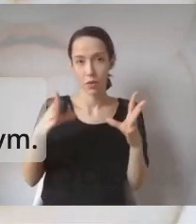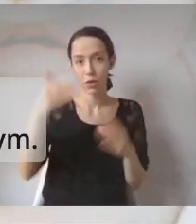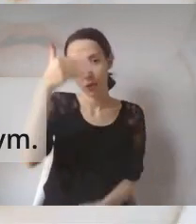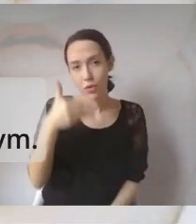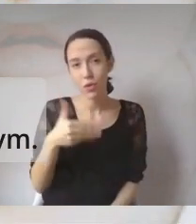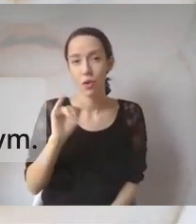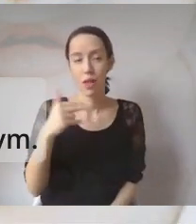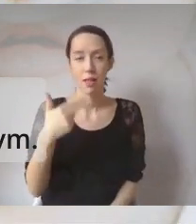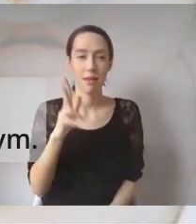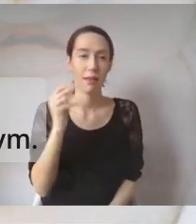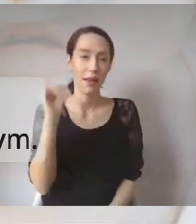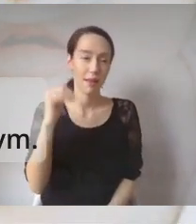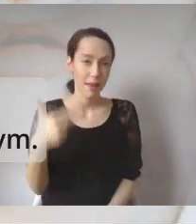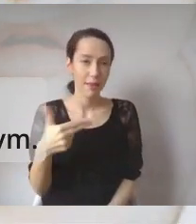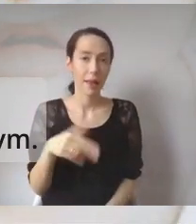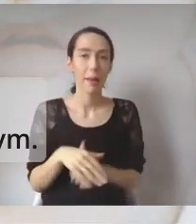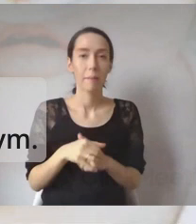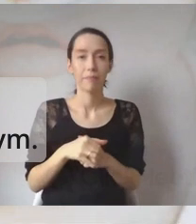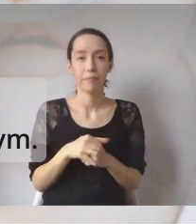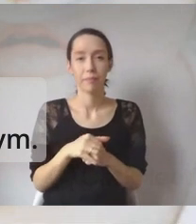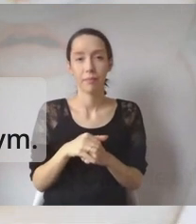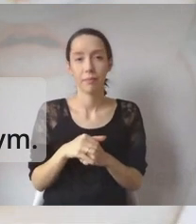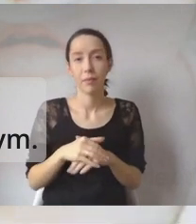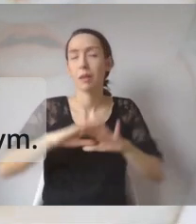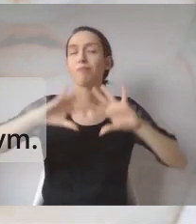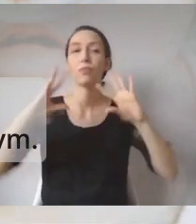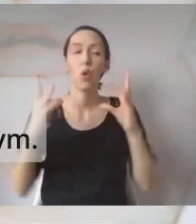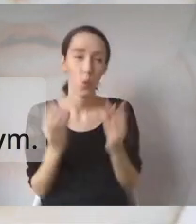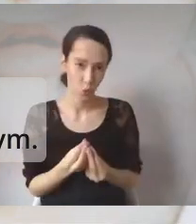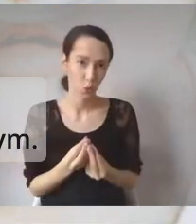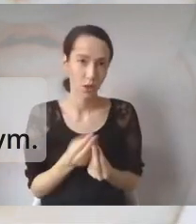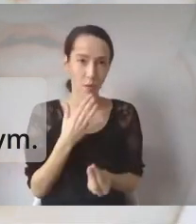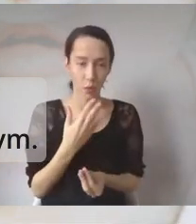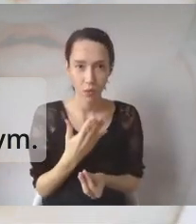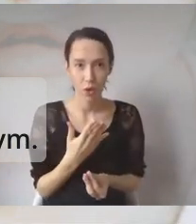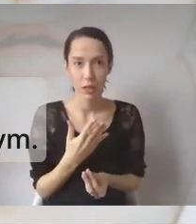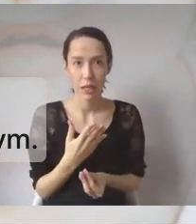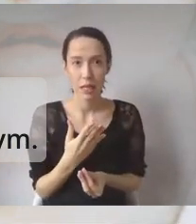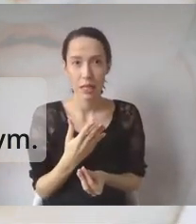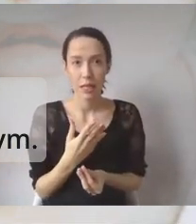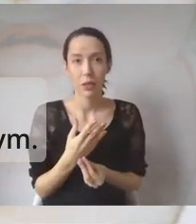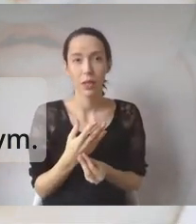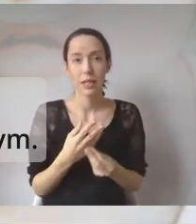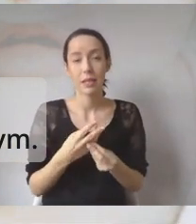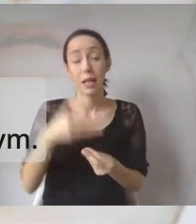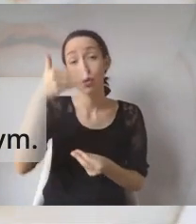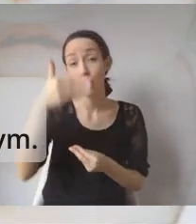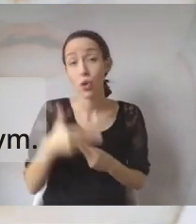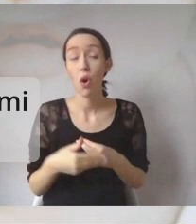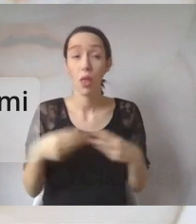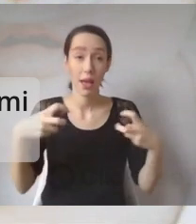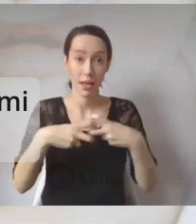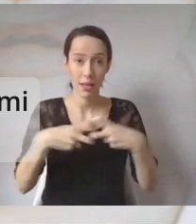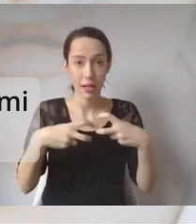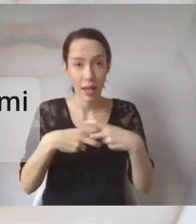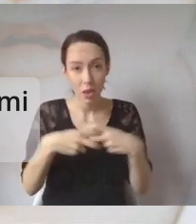to tak najogólniej rzecz ujmując, po prostu portal społecznościowy, który jest dedykowany celom biznesowym, czyli